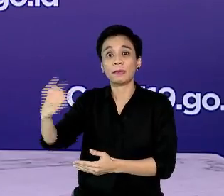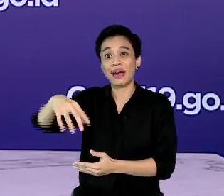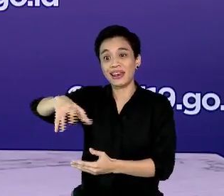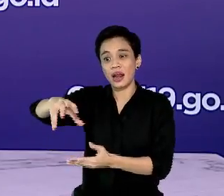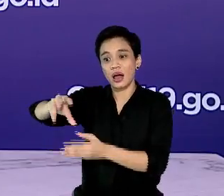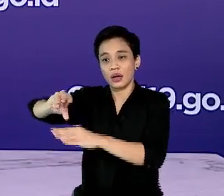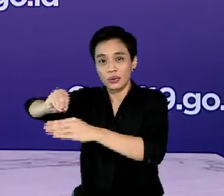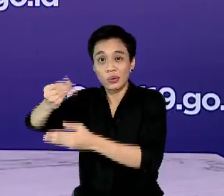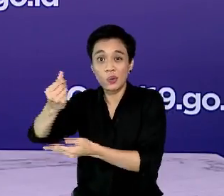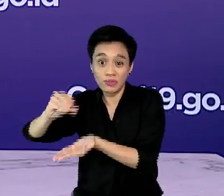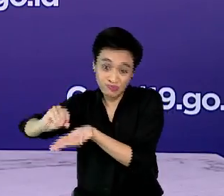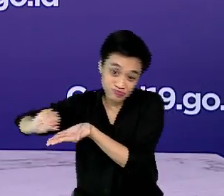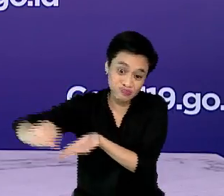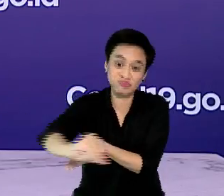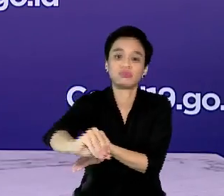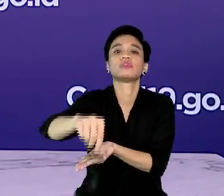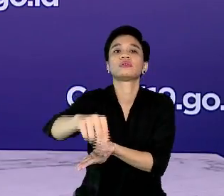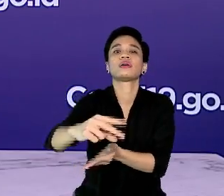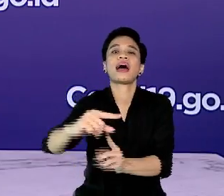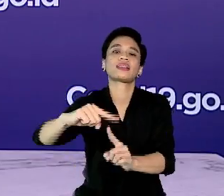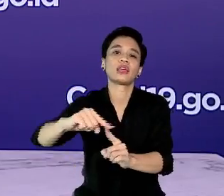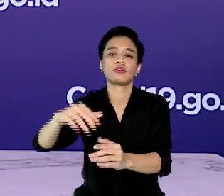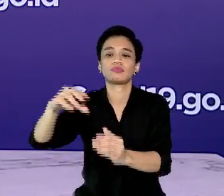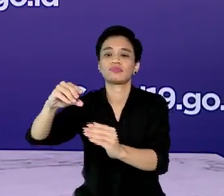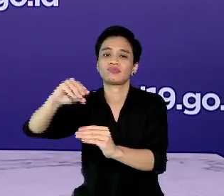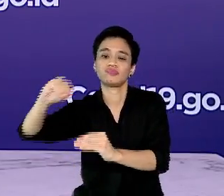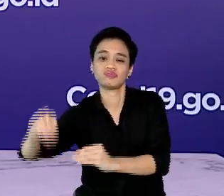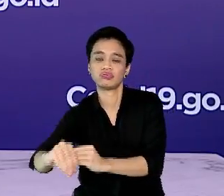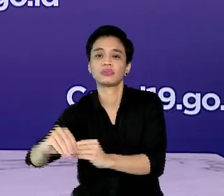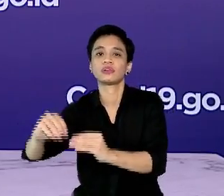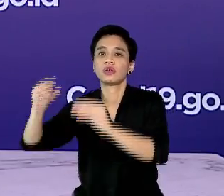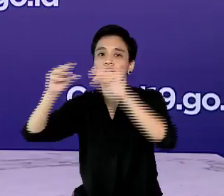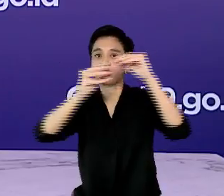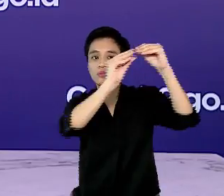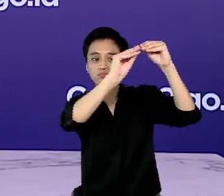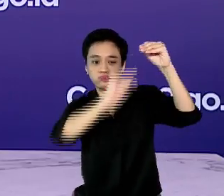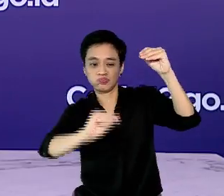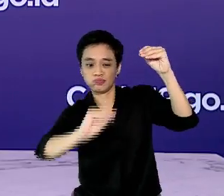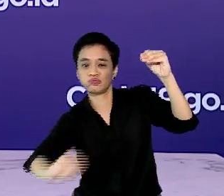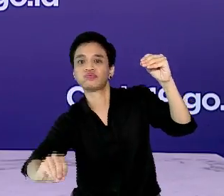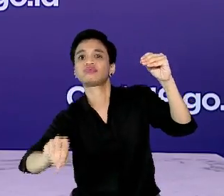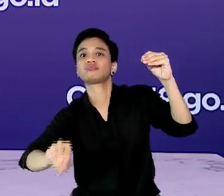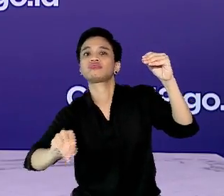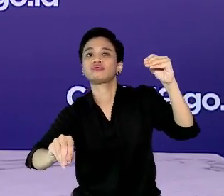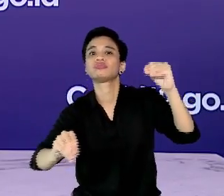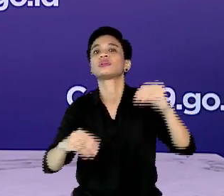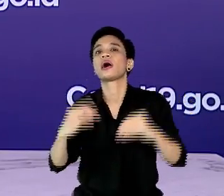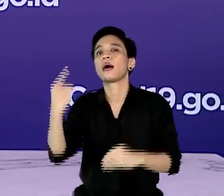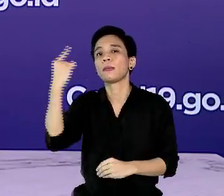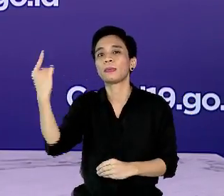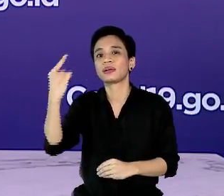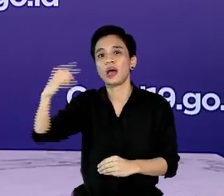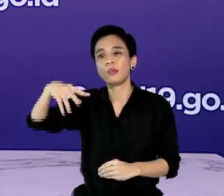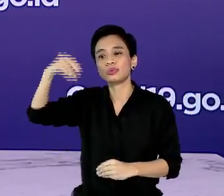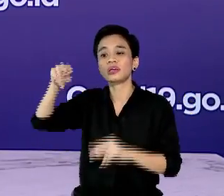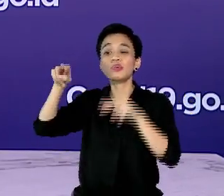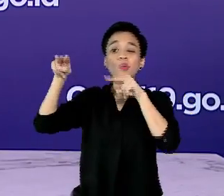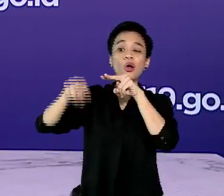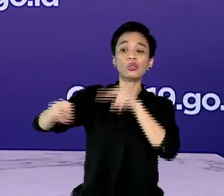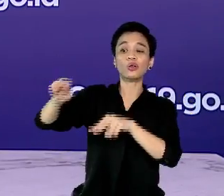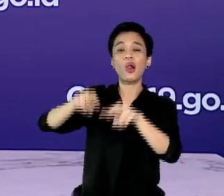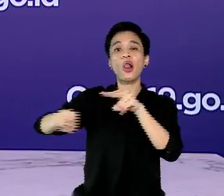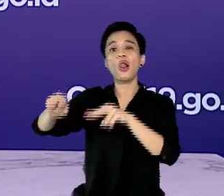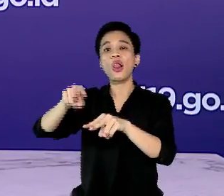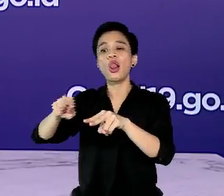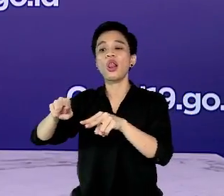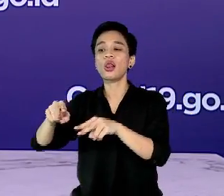daerah ke level wilayah administrasi di bawahnya. Pemerintah pusat juga mendorong monitoring pembentukan posko desa atau kelurahan